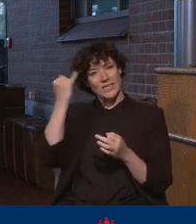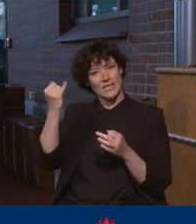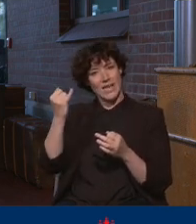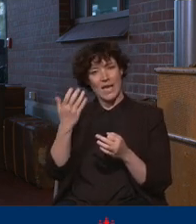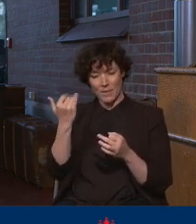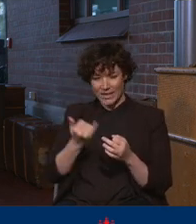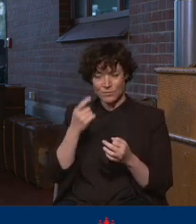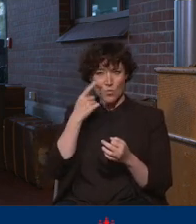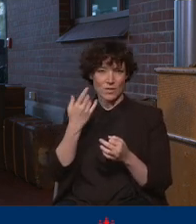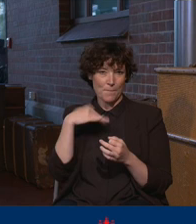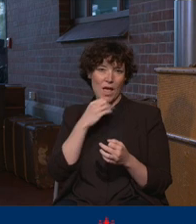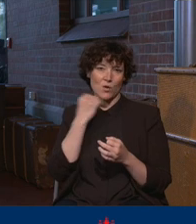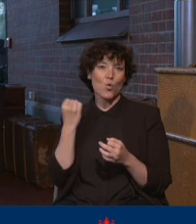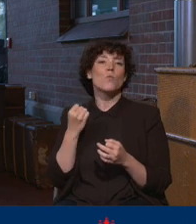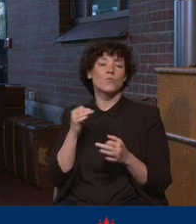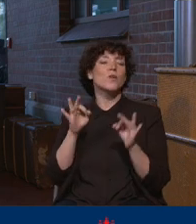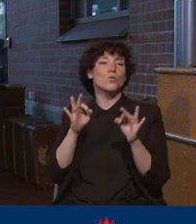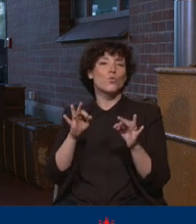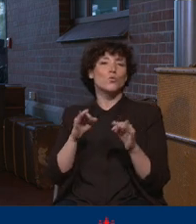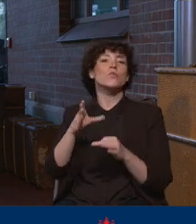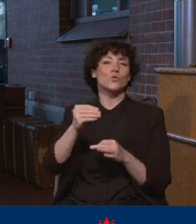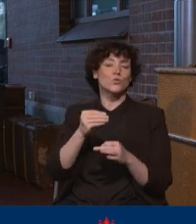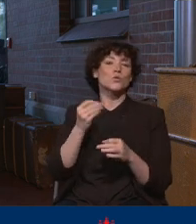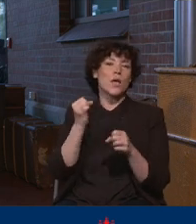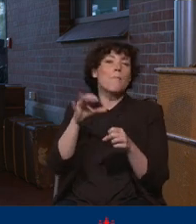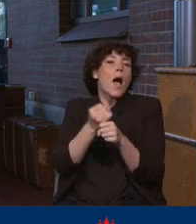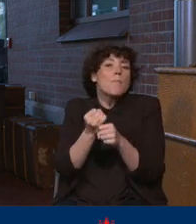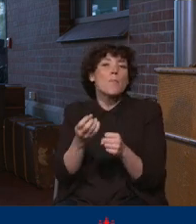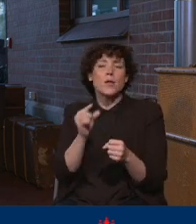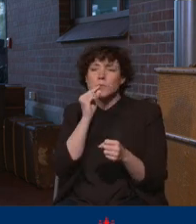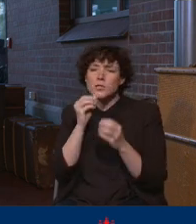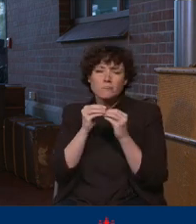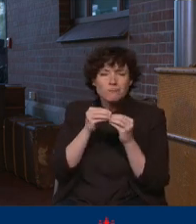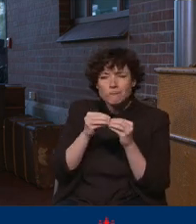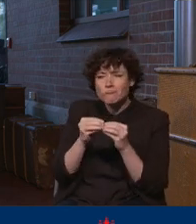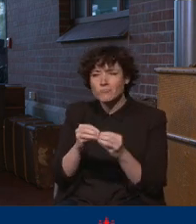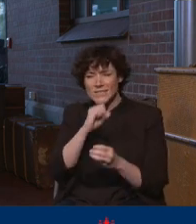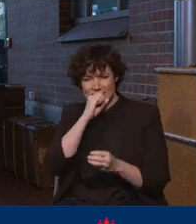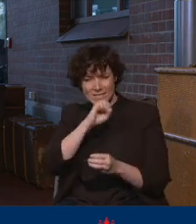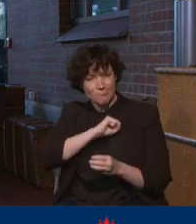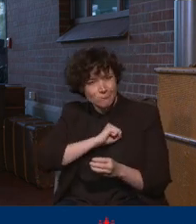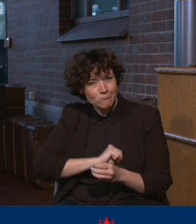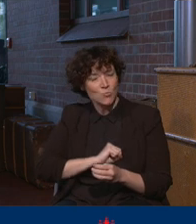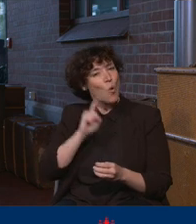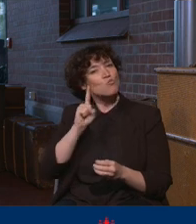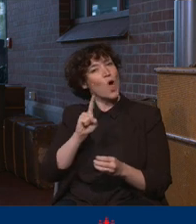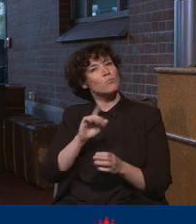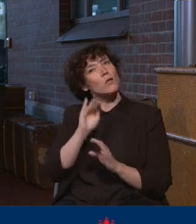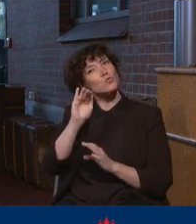richtig gut dass wir uns daran abarbeiten ein bisschen die zähne ausbeißen und dann glaube ich auch was ziemlich